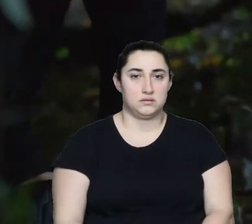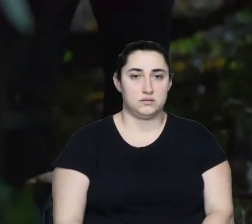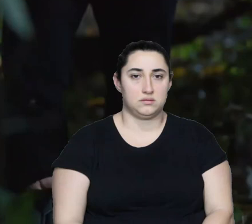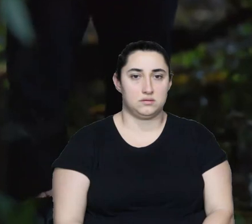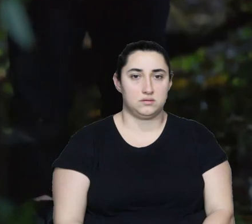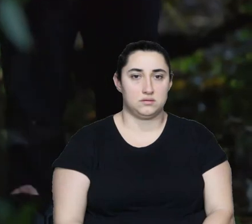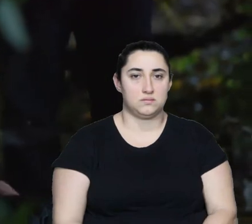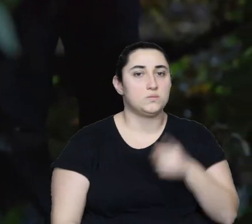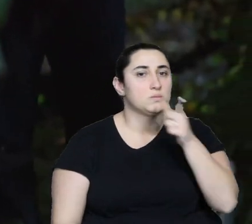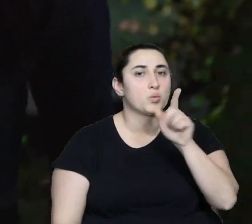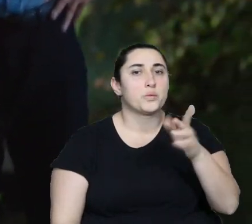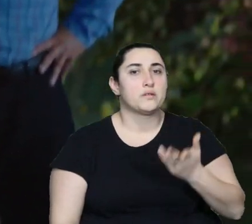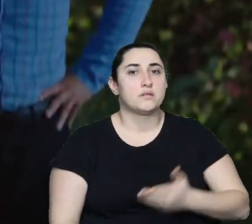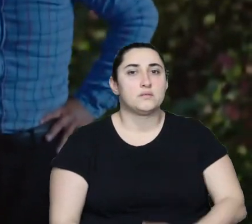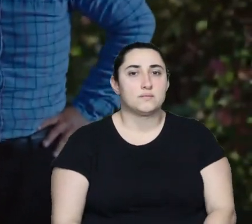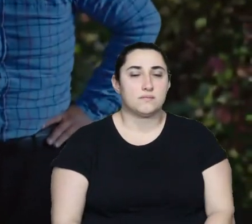Fırladı Aysu. Neydi o ses?